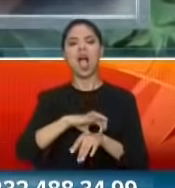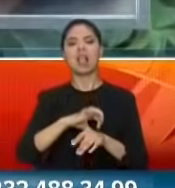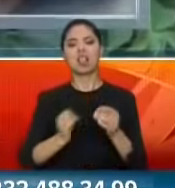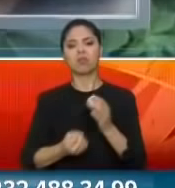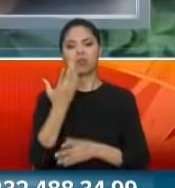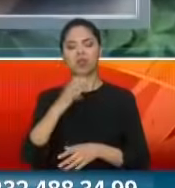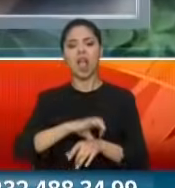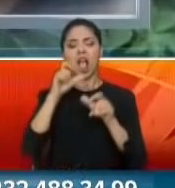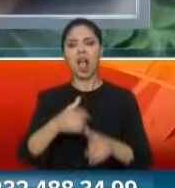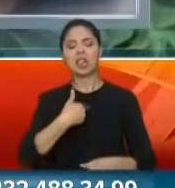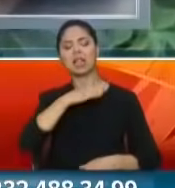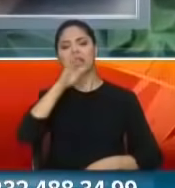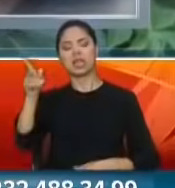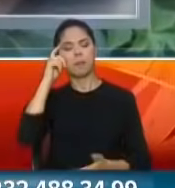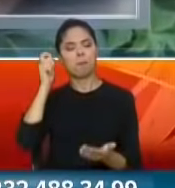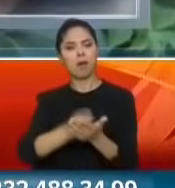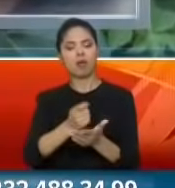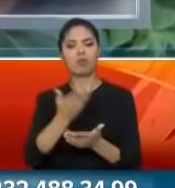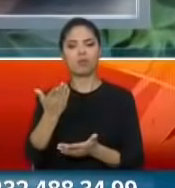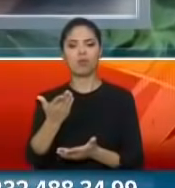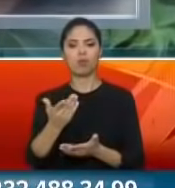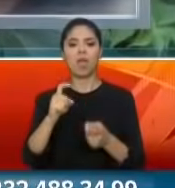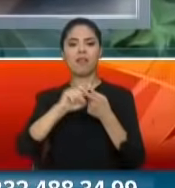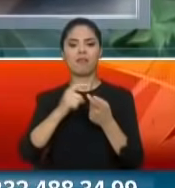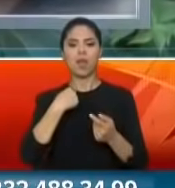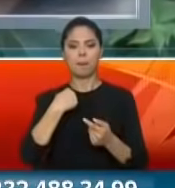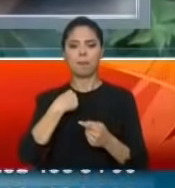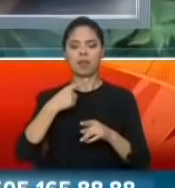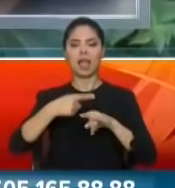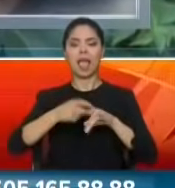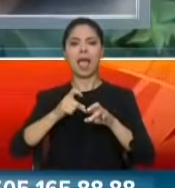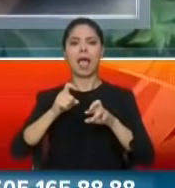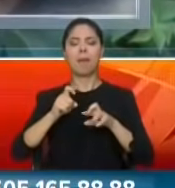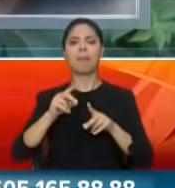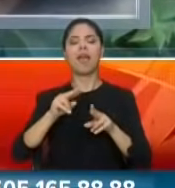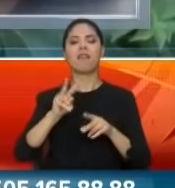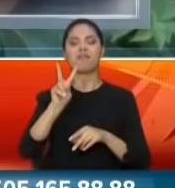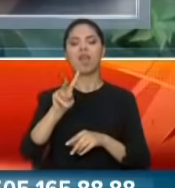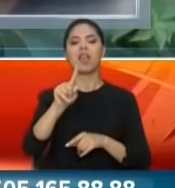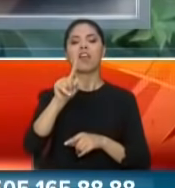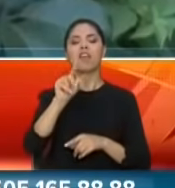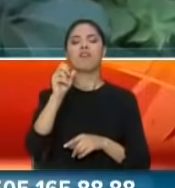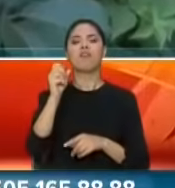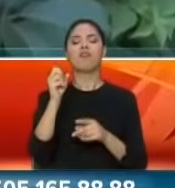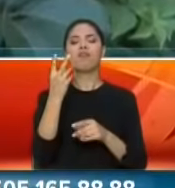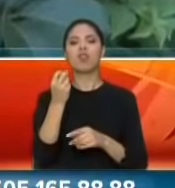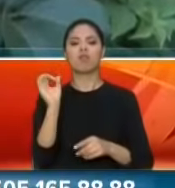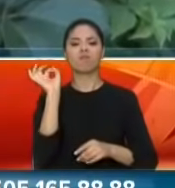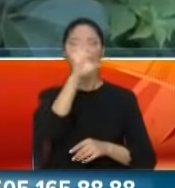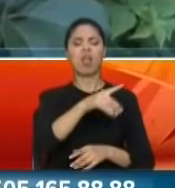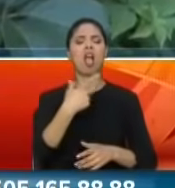gösterdi. Hastaneye başvurdum ve bana HPV virüsünü bulaştırdığını anladım.